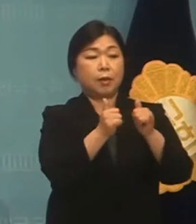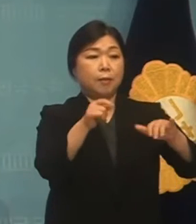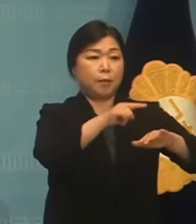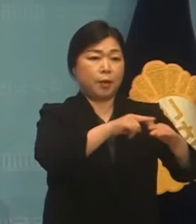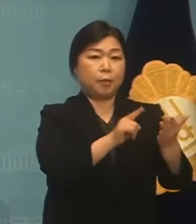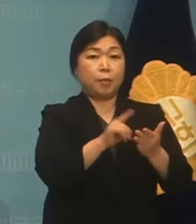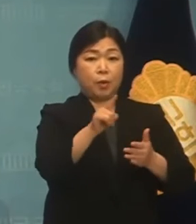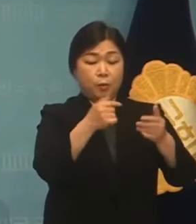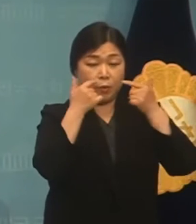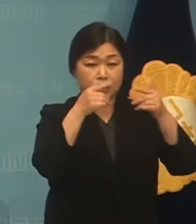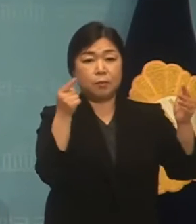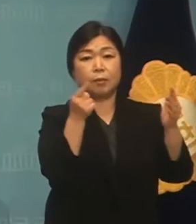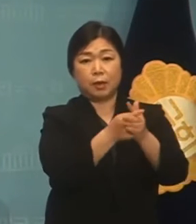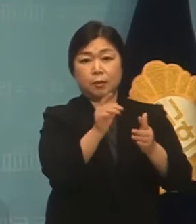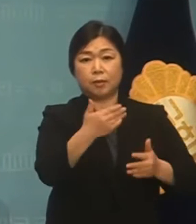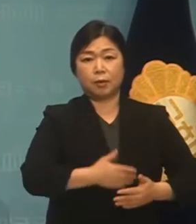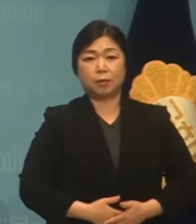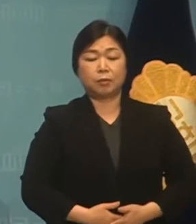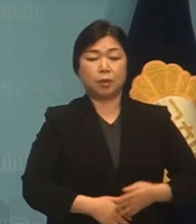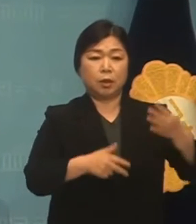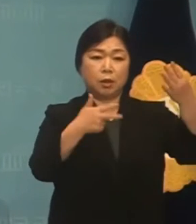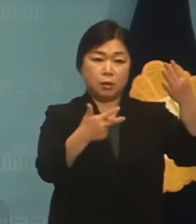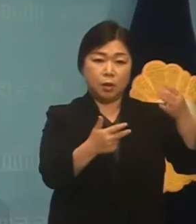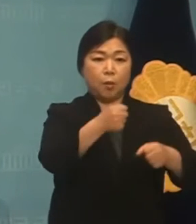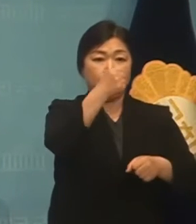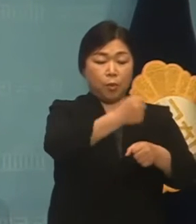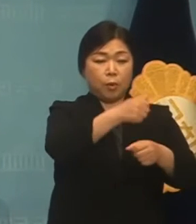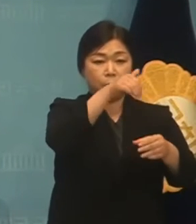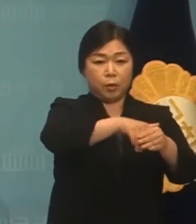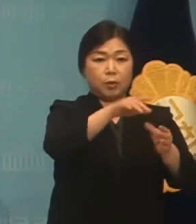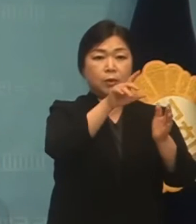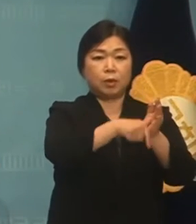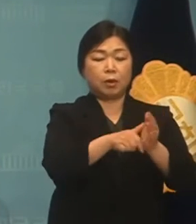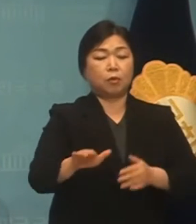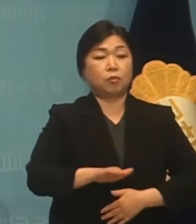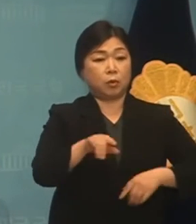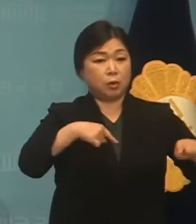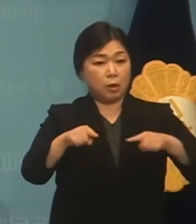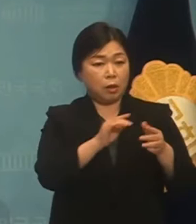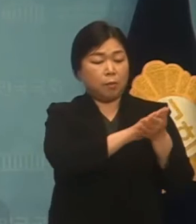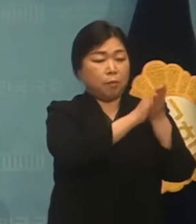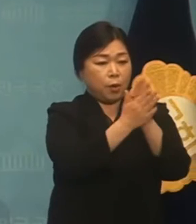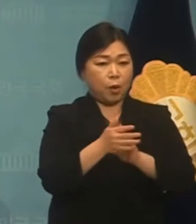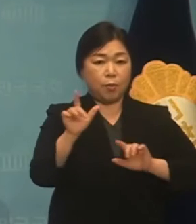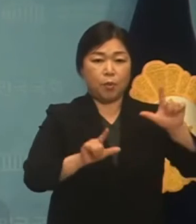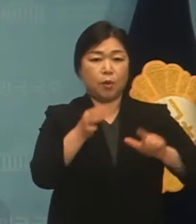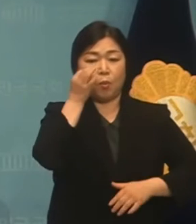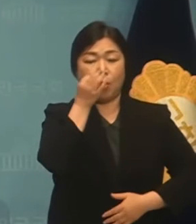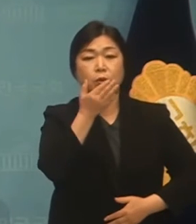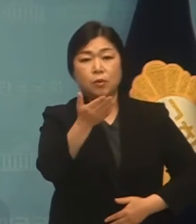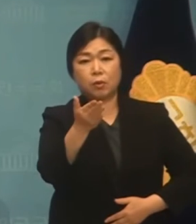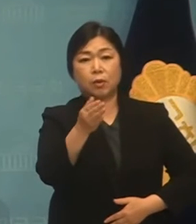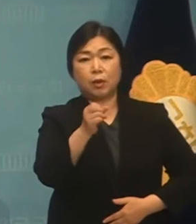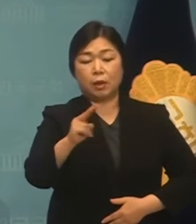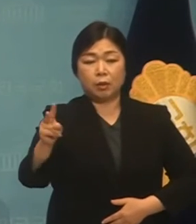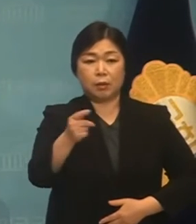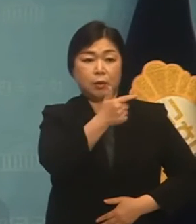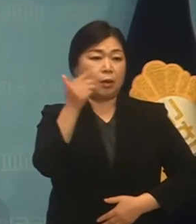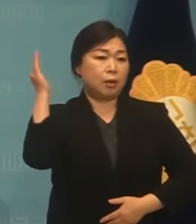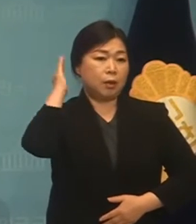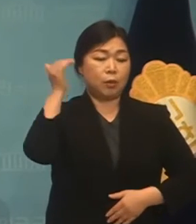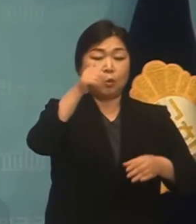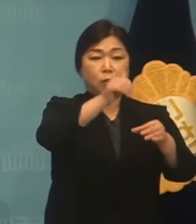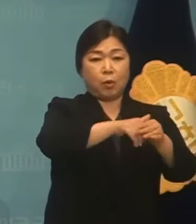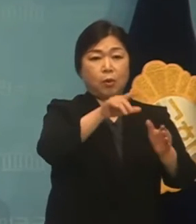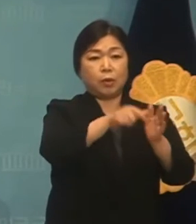파악해야 합니다. 이번 4.7 재보궐선거에서 우리 당이 어떤 변화의 모습을 보여주어야 대선에서 승리할